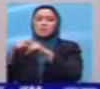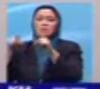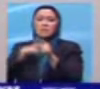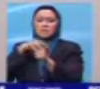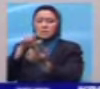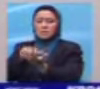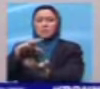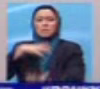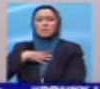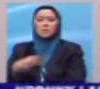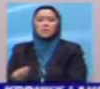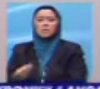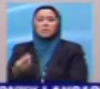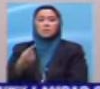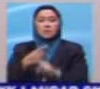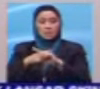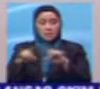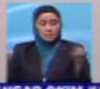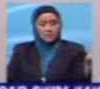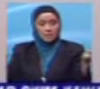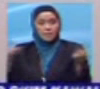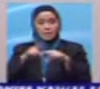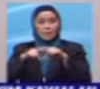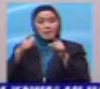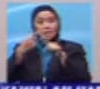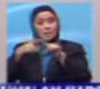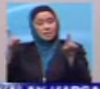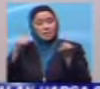penggunaan kotak kertas sudah mula digunapakai sejak